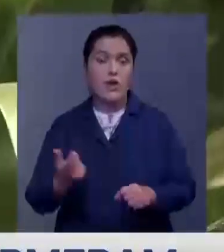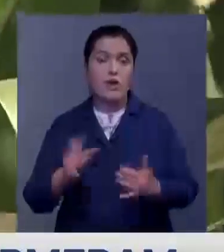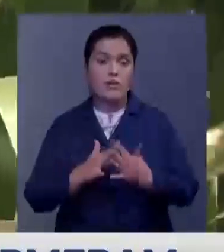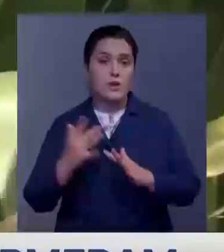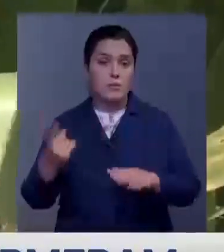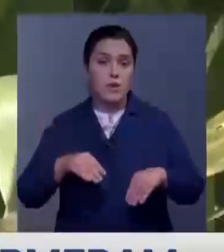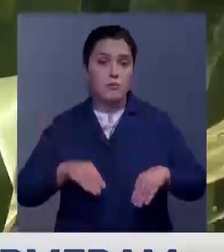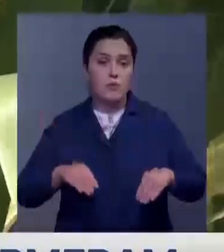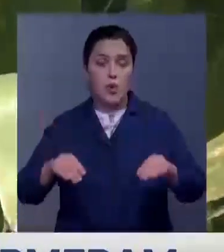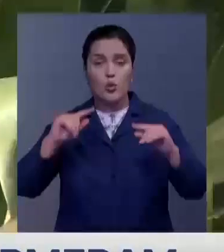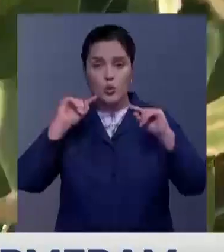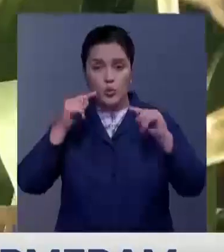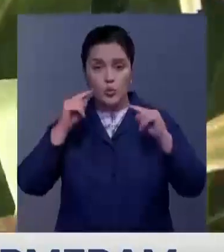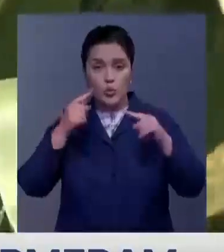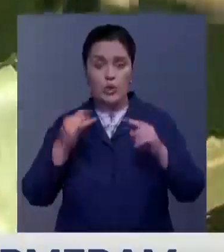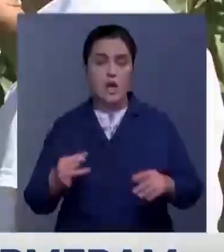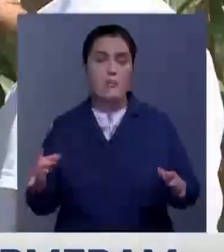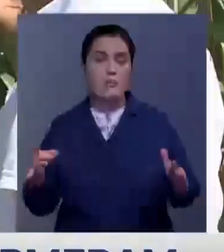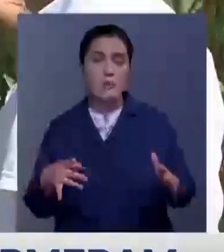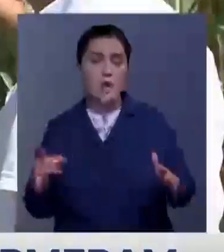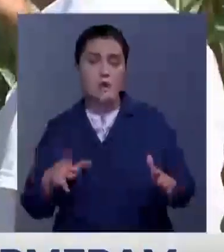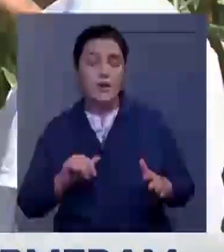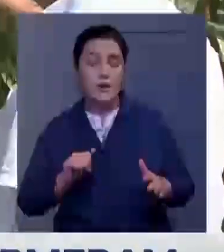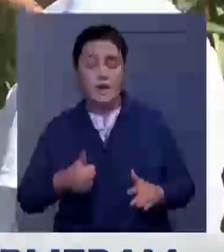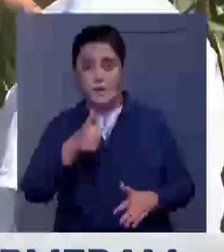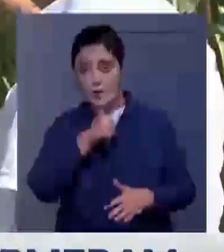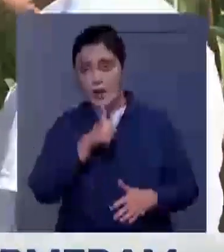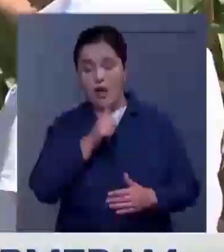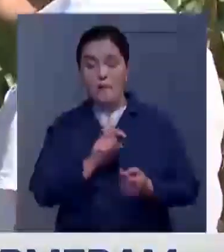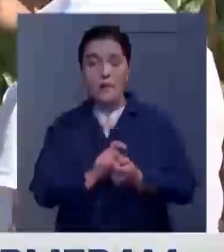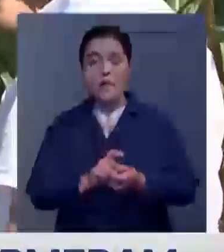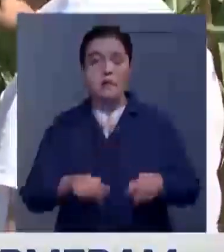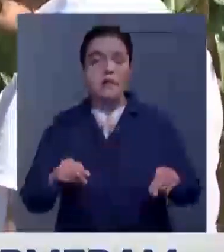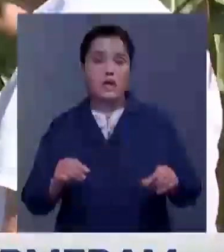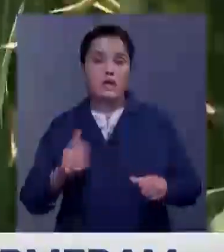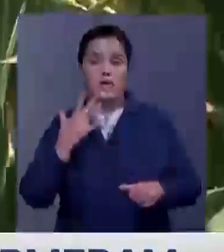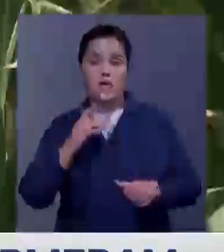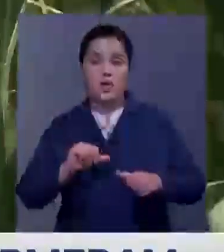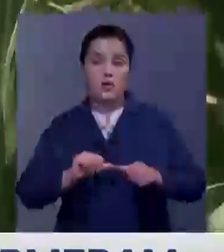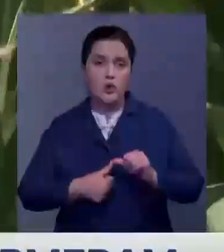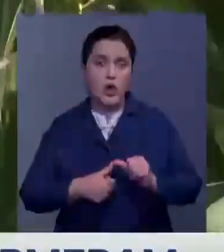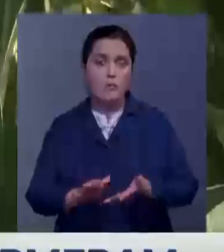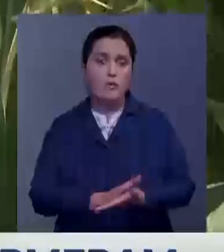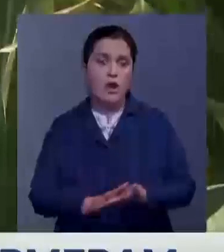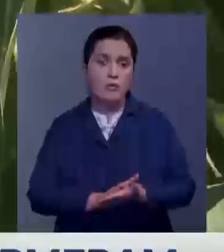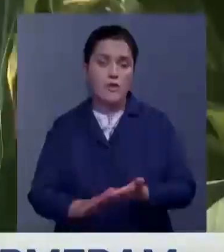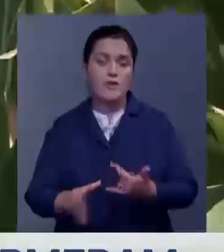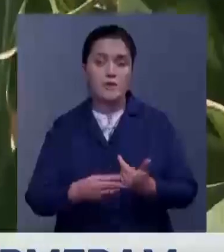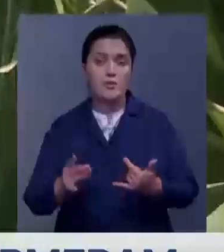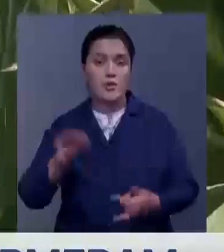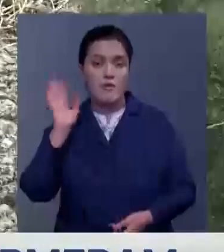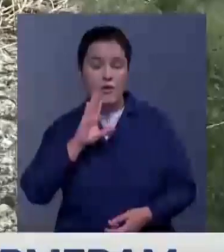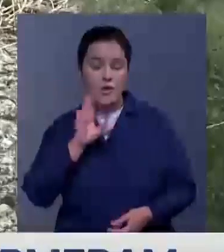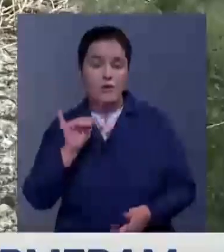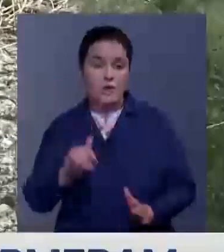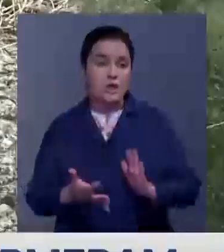здесь высаживают кукурузу и бахчевые. Главный способ борьбы с засолением – регулярная промывка почв. Но с водой в Отрарском районе